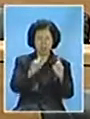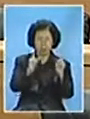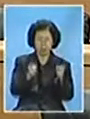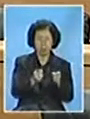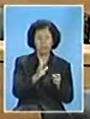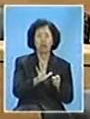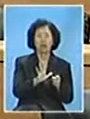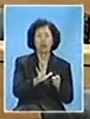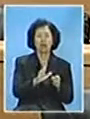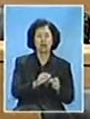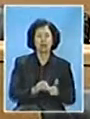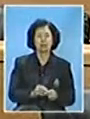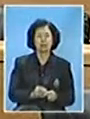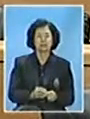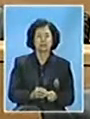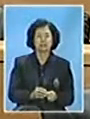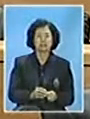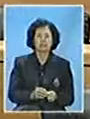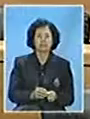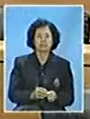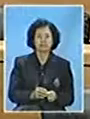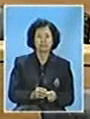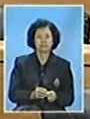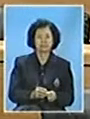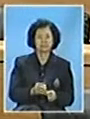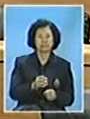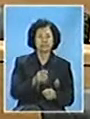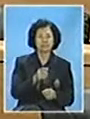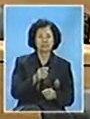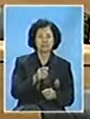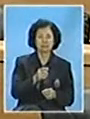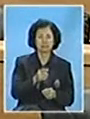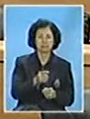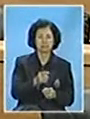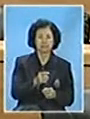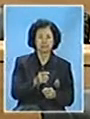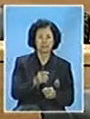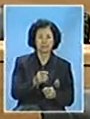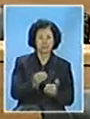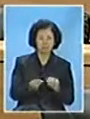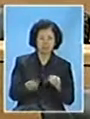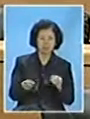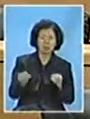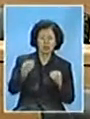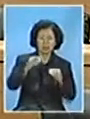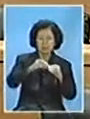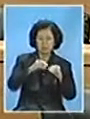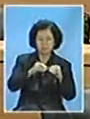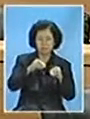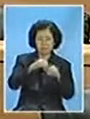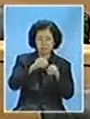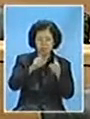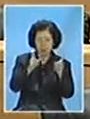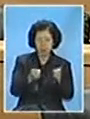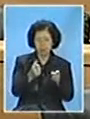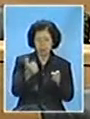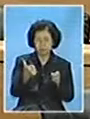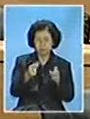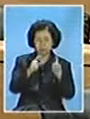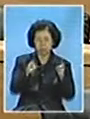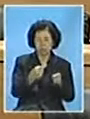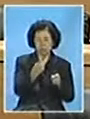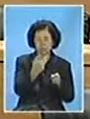เป็นหน้าหลักนะครับซึ่งตรงนี้เองเนี่ยถ้าหากว่าไปใส่เข้ากับวงเล็บอื่นด้วยคือวงเล็บ2